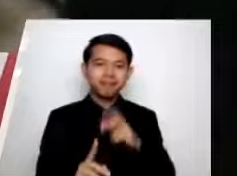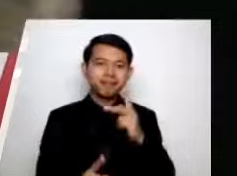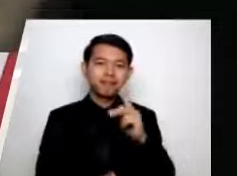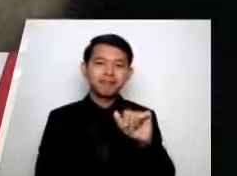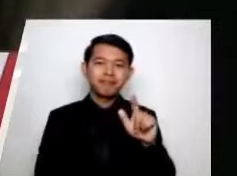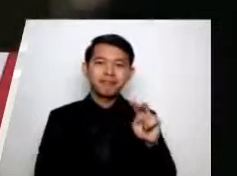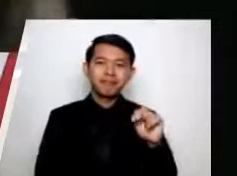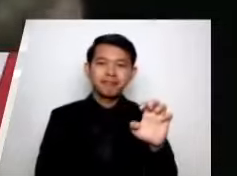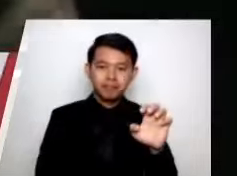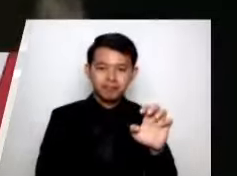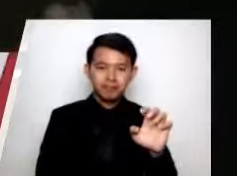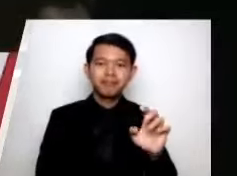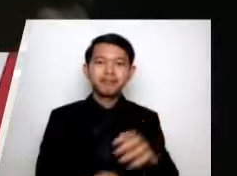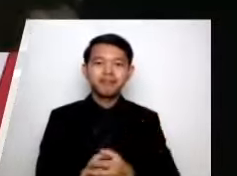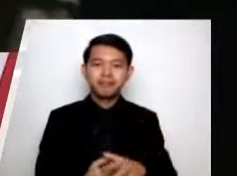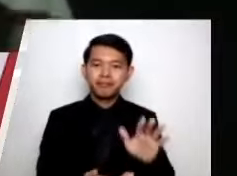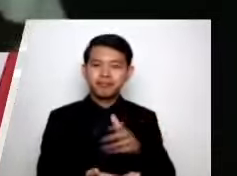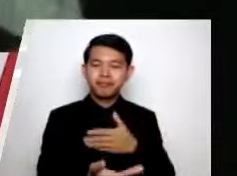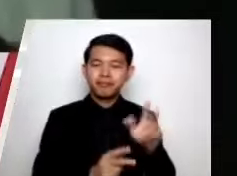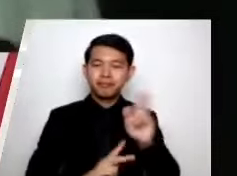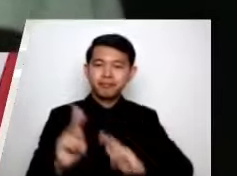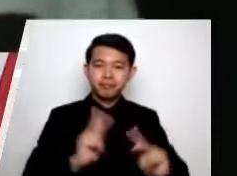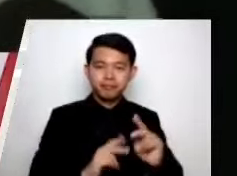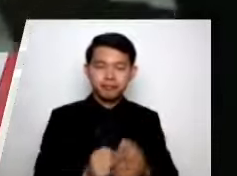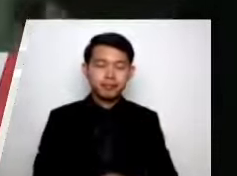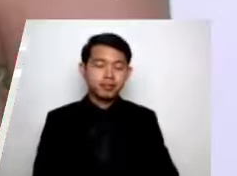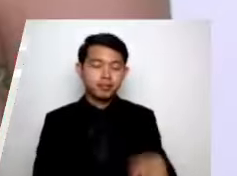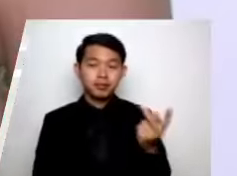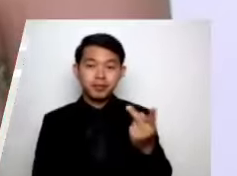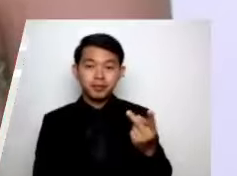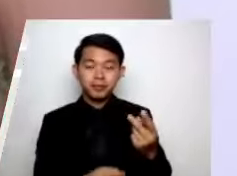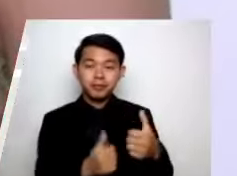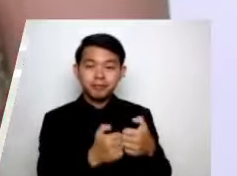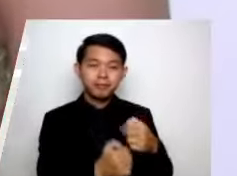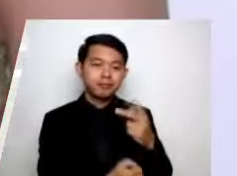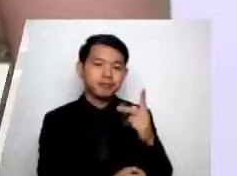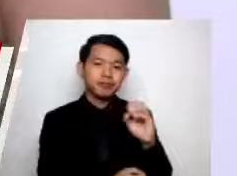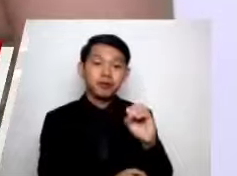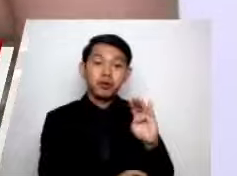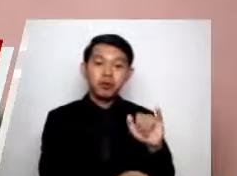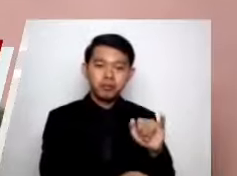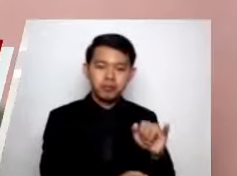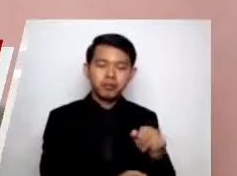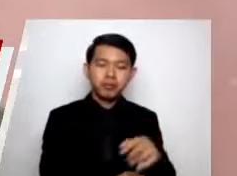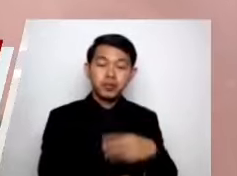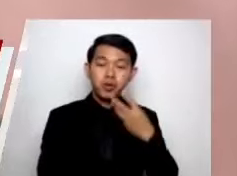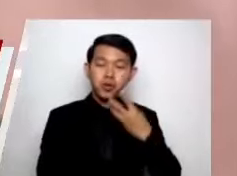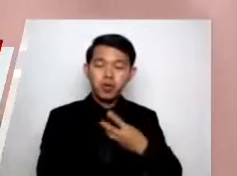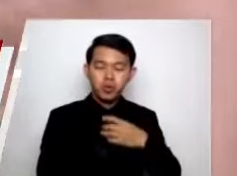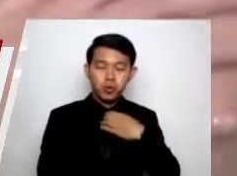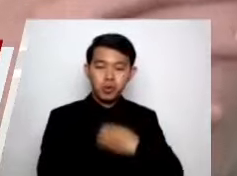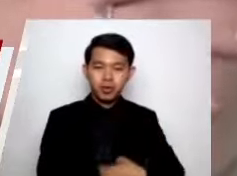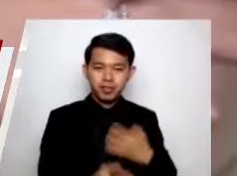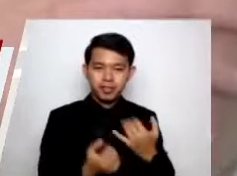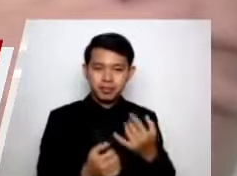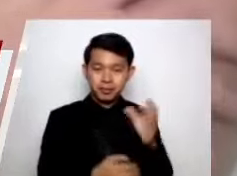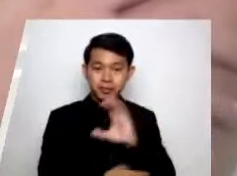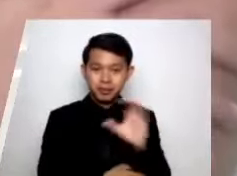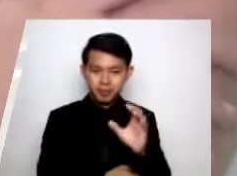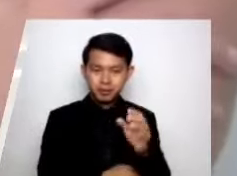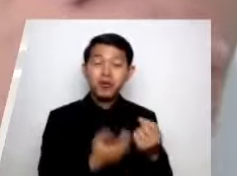Dao ni Kobe for Christmas ipagluto siya ni kylee Sana kahit anong lutuin ni K Ano ba Ano ba